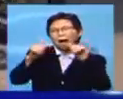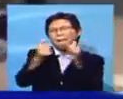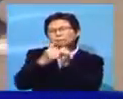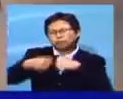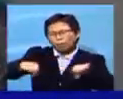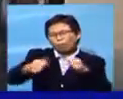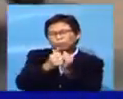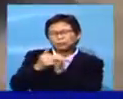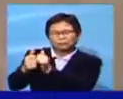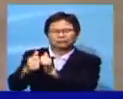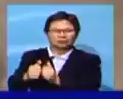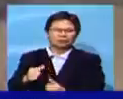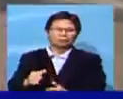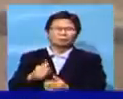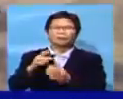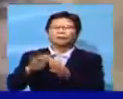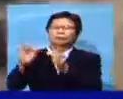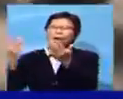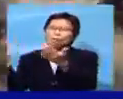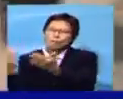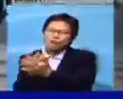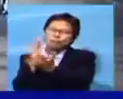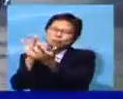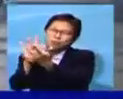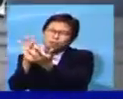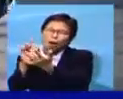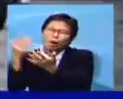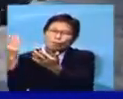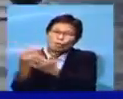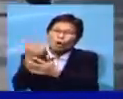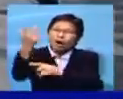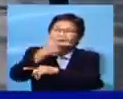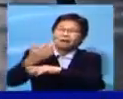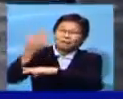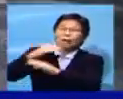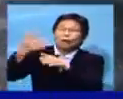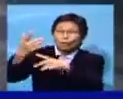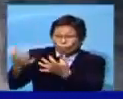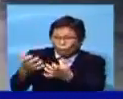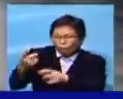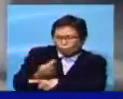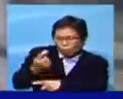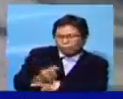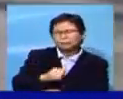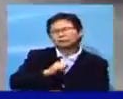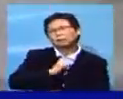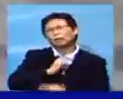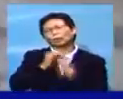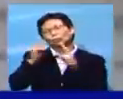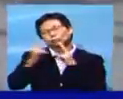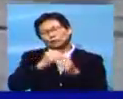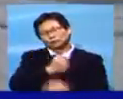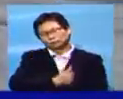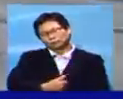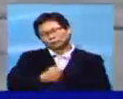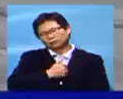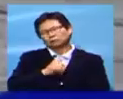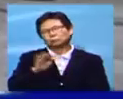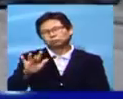baru k Gab t hari lepas nak prtis super mot bersama soab ucapkan takziah dan